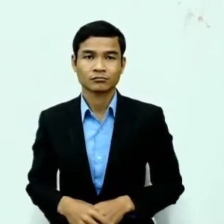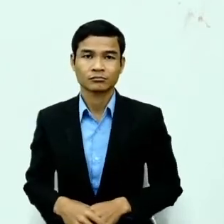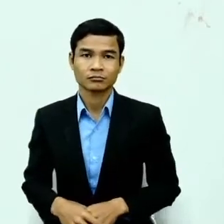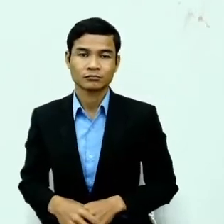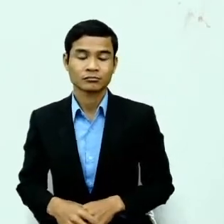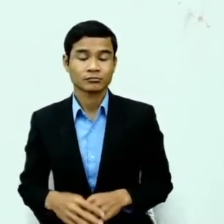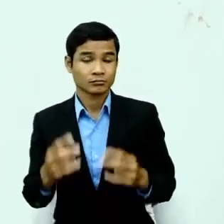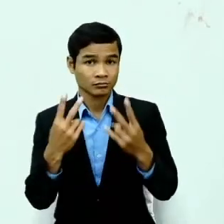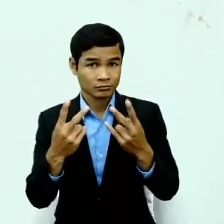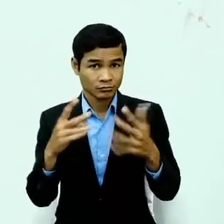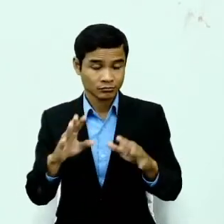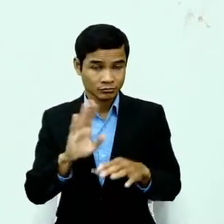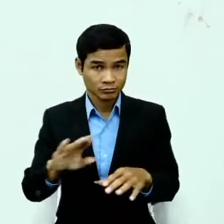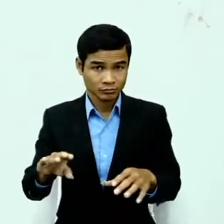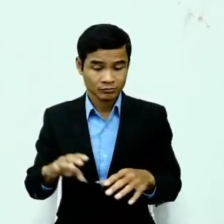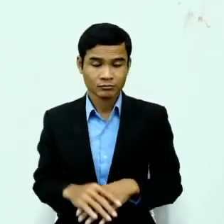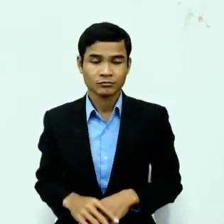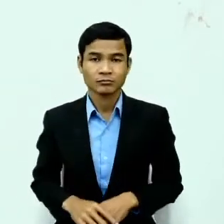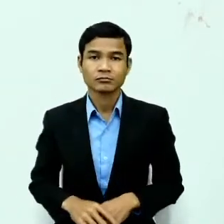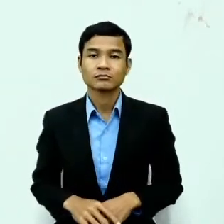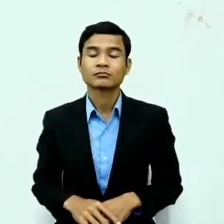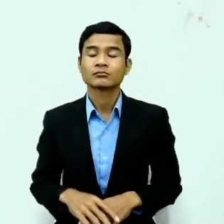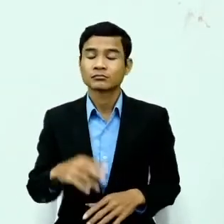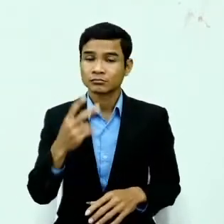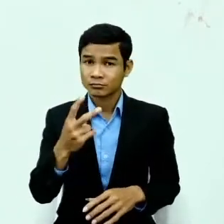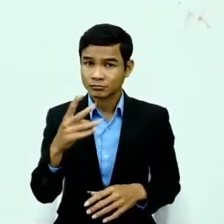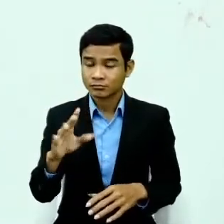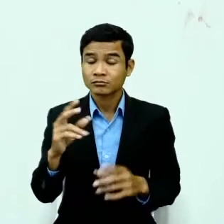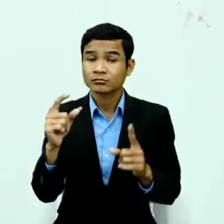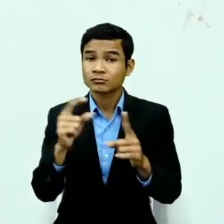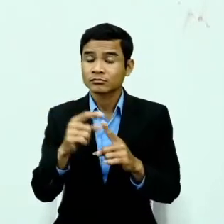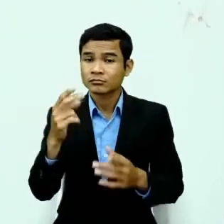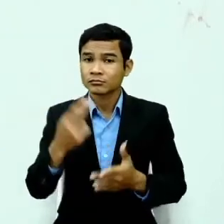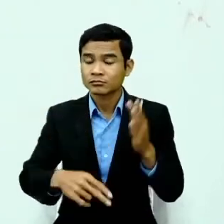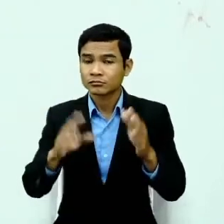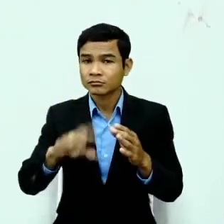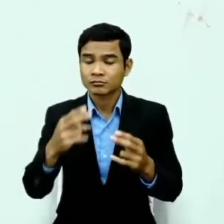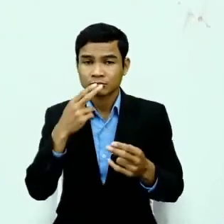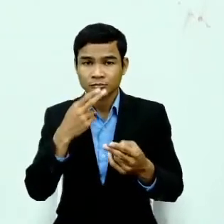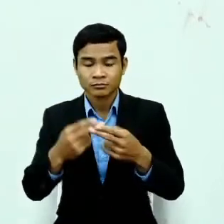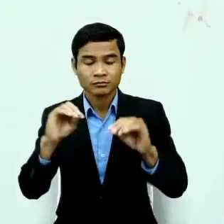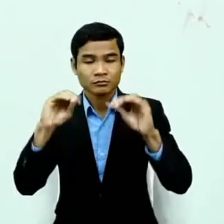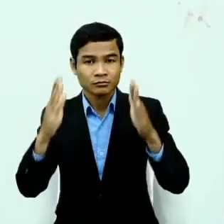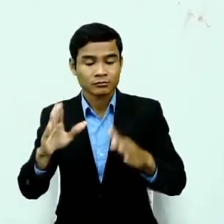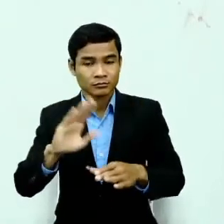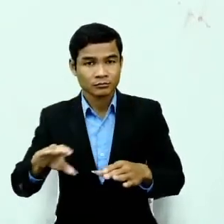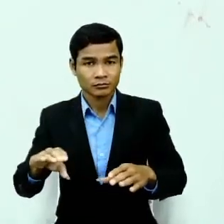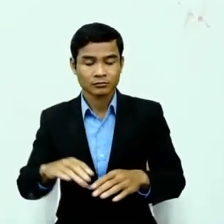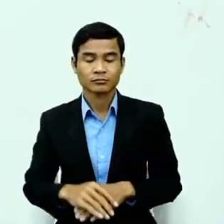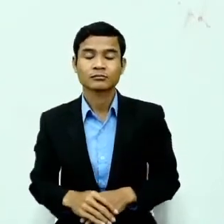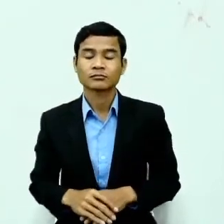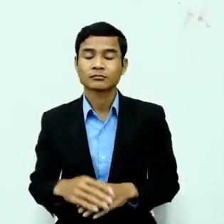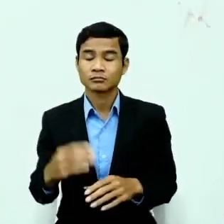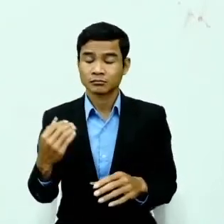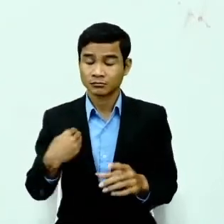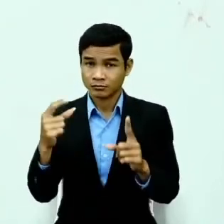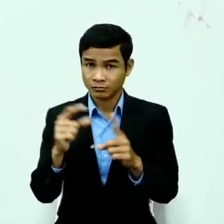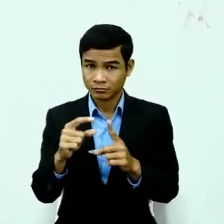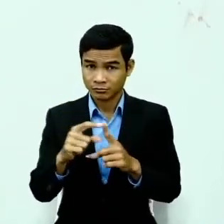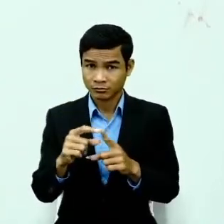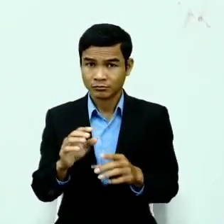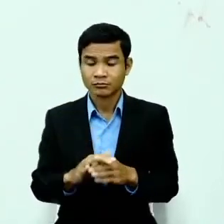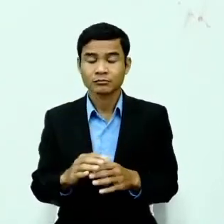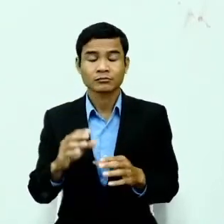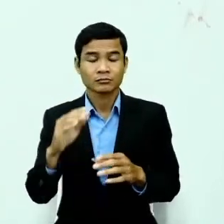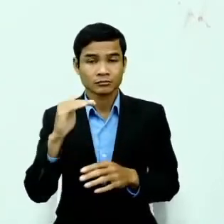con được khơi nở chà được khơi hai miên bịa ở vầy khà đá con chà tâm này cừu mới chà cừu miên bịa